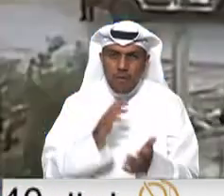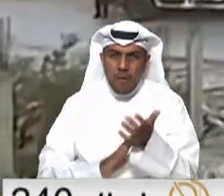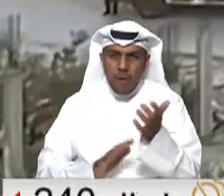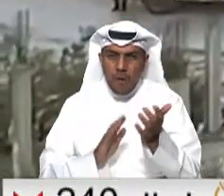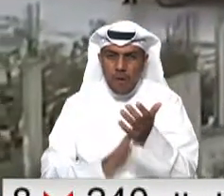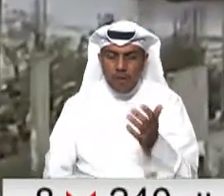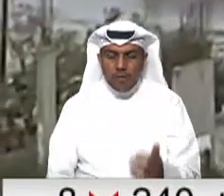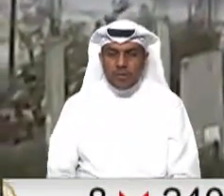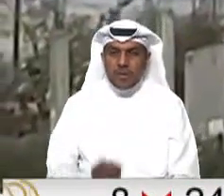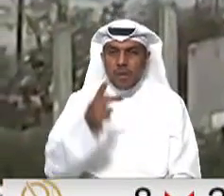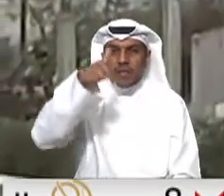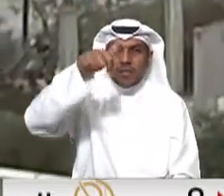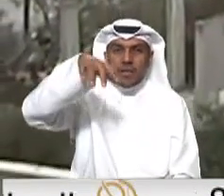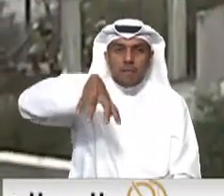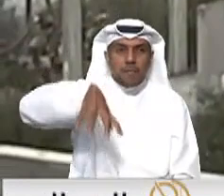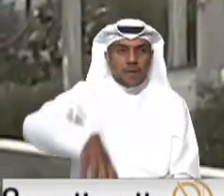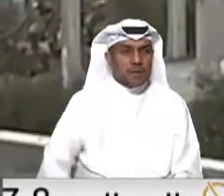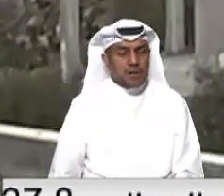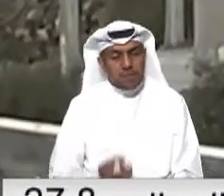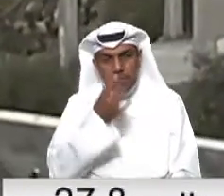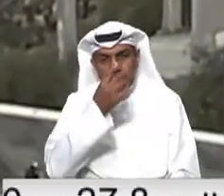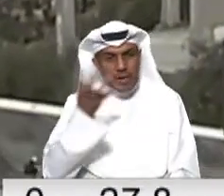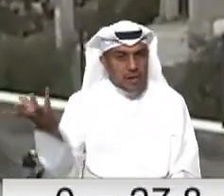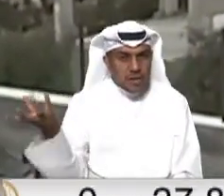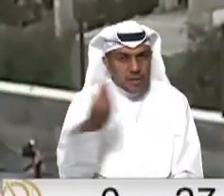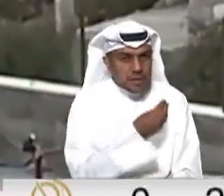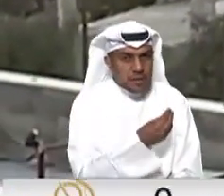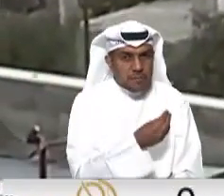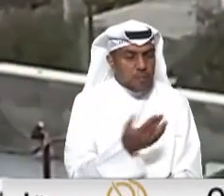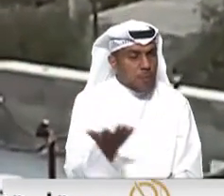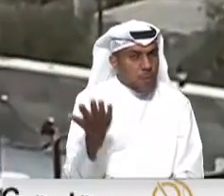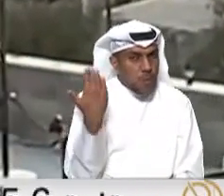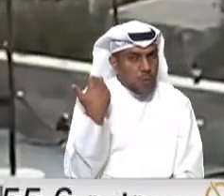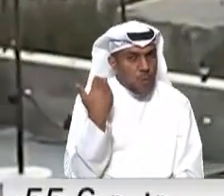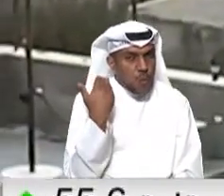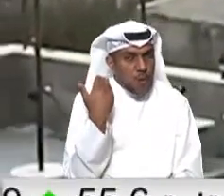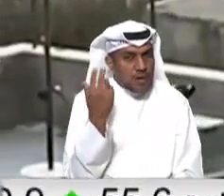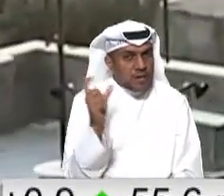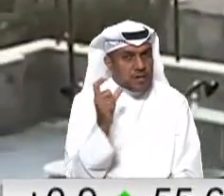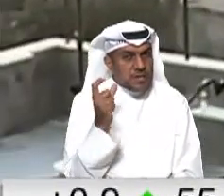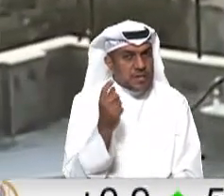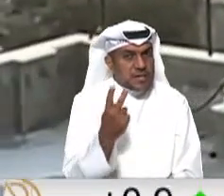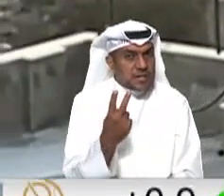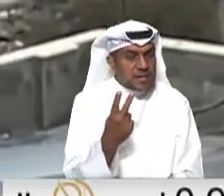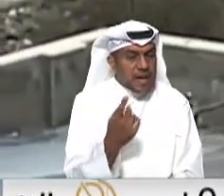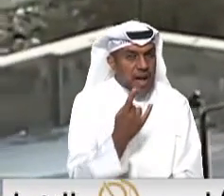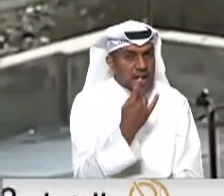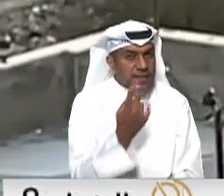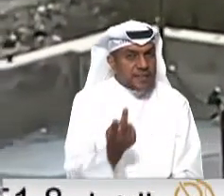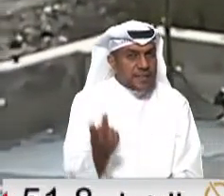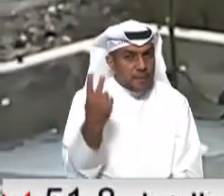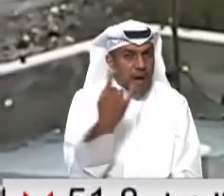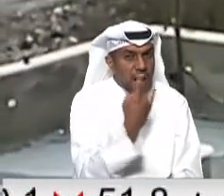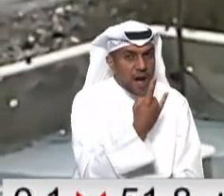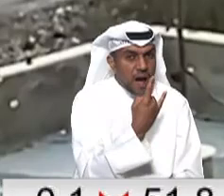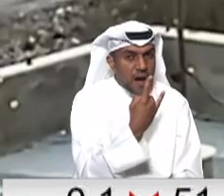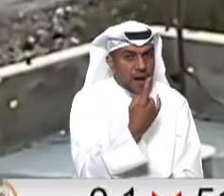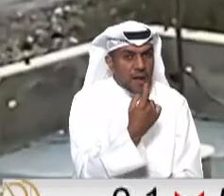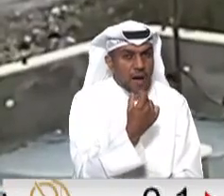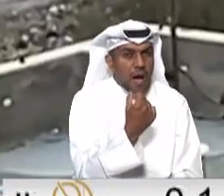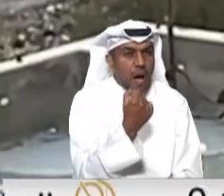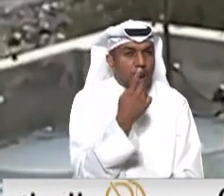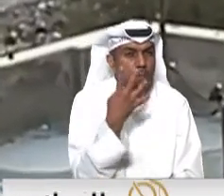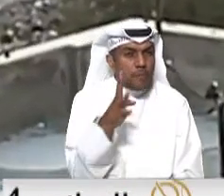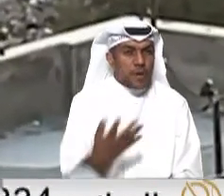ضارية، ليرتفع عدد الشهداء منذ 7 أكتوبر الماضي إلى أكثر من 164